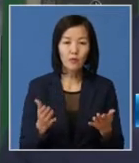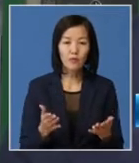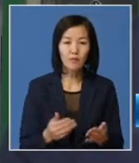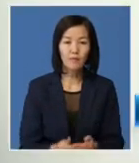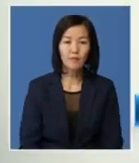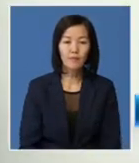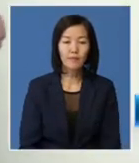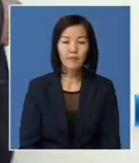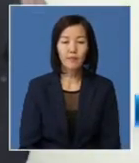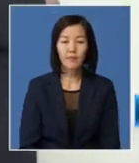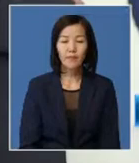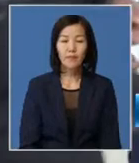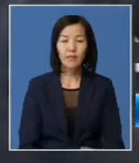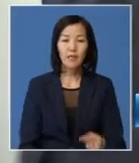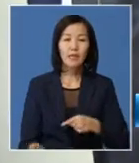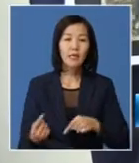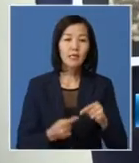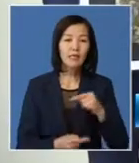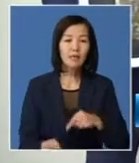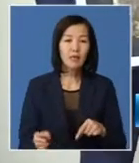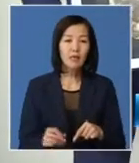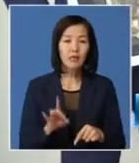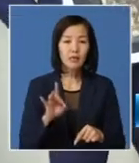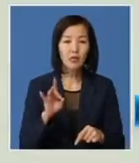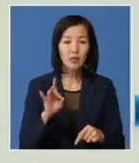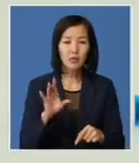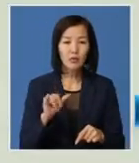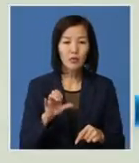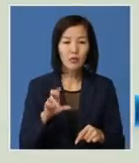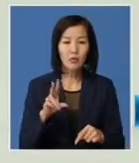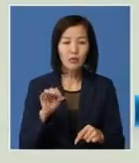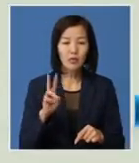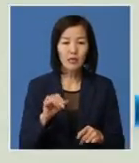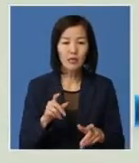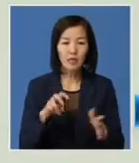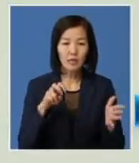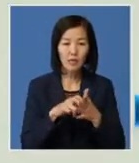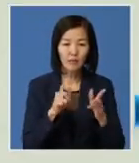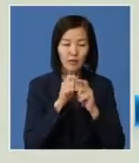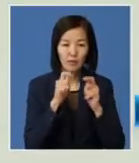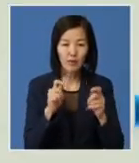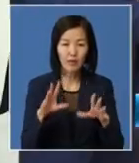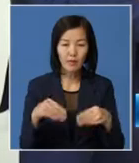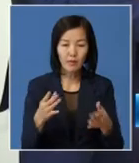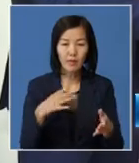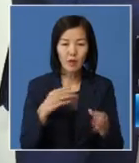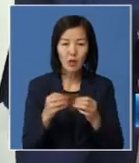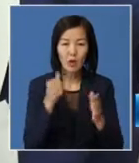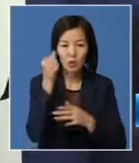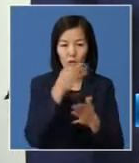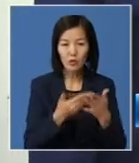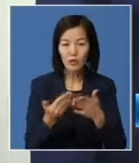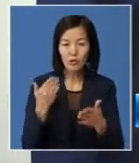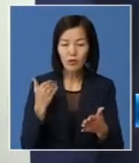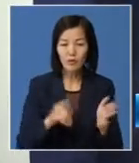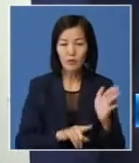ауыстырып. Кәсіпкер Рустам Хахимовты банк басшылары алғыс хатпен марапаттап, сый сияпат жасады. Осылайша 10 жыл бұрын басталған игі